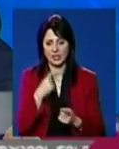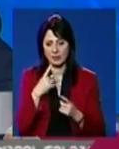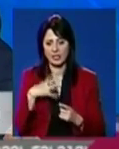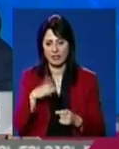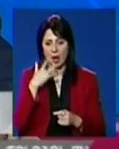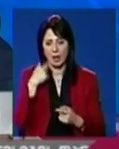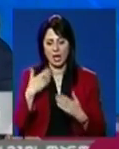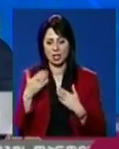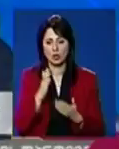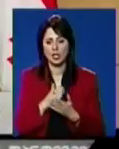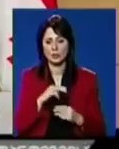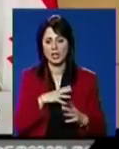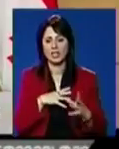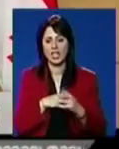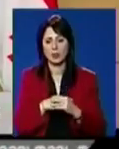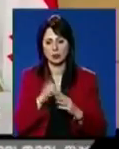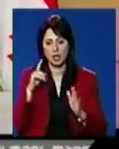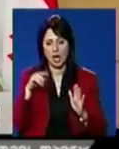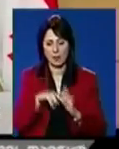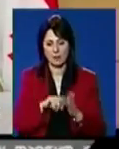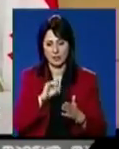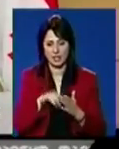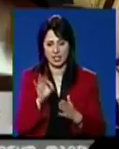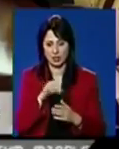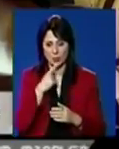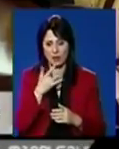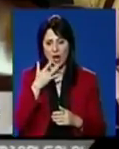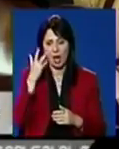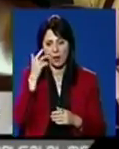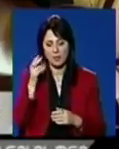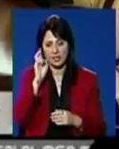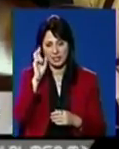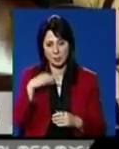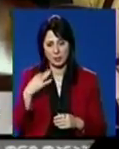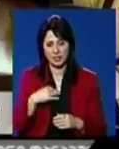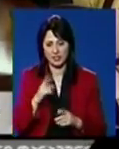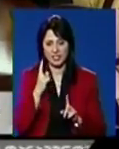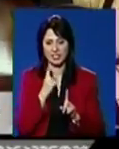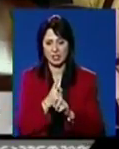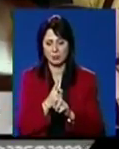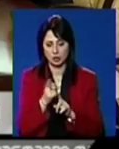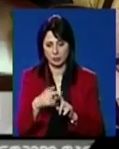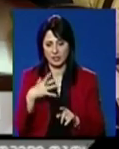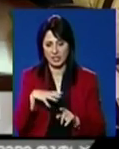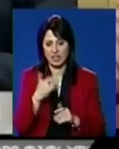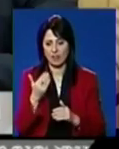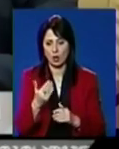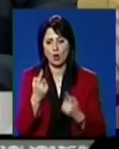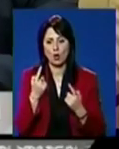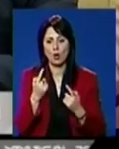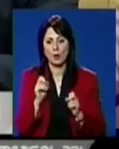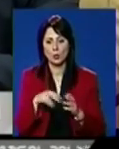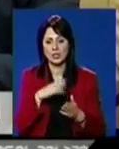საქართველოსა და ამერიკას შორის არსებულ თანამშრომლობის გაღრმავების საკითხს შეეხო. შეერთებული შტატების სახელმწიფო მდივნის თანაშემწის მოადგილემ საქართველოს მიერ